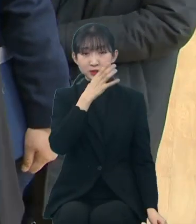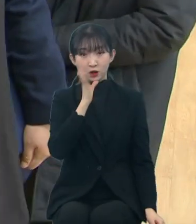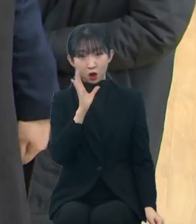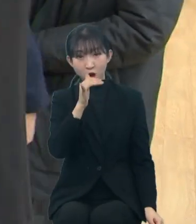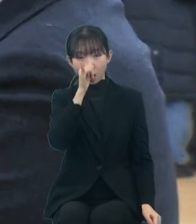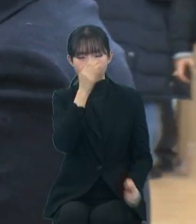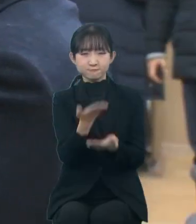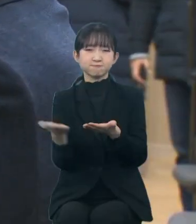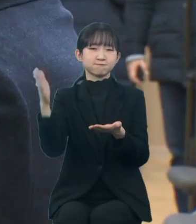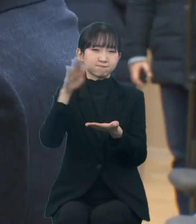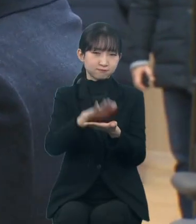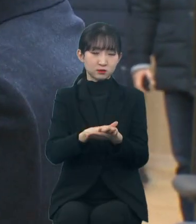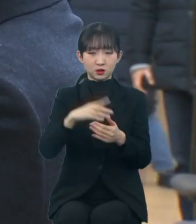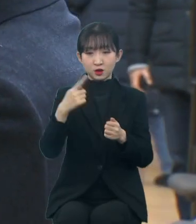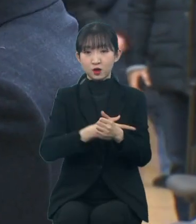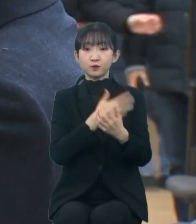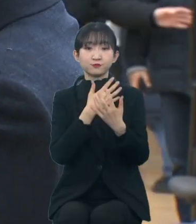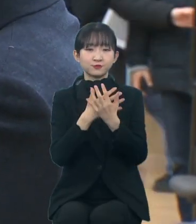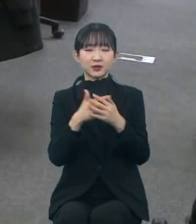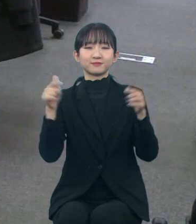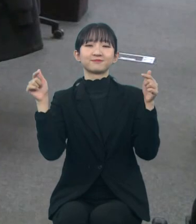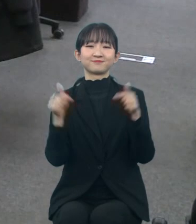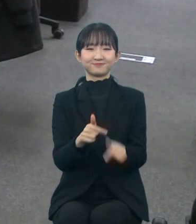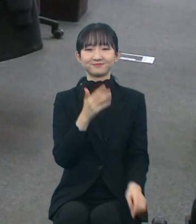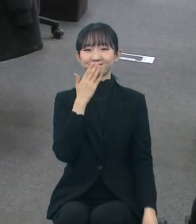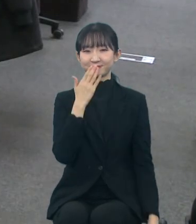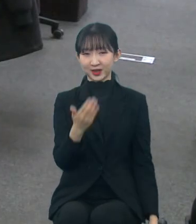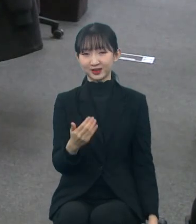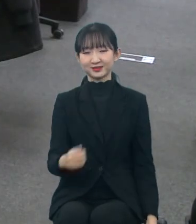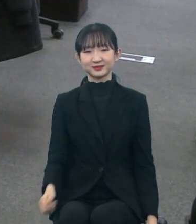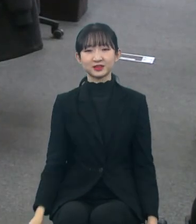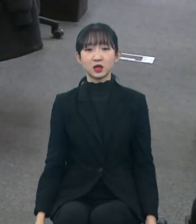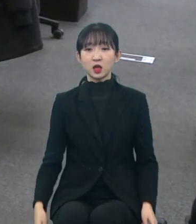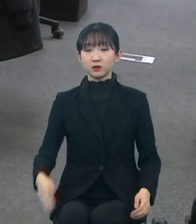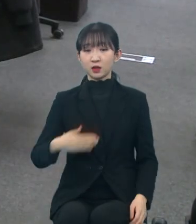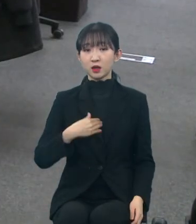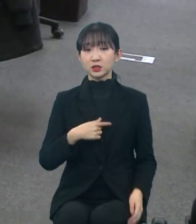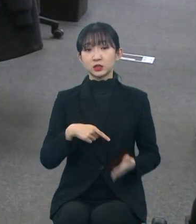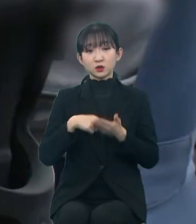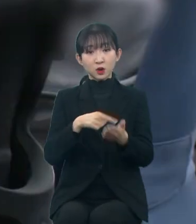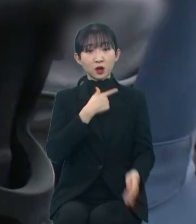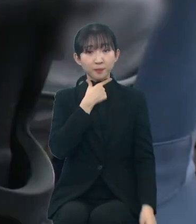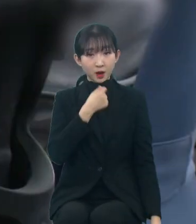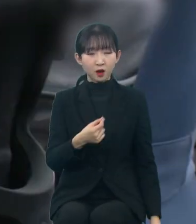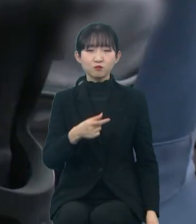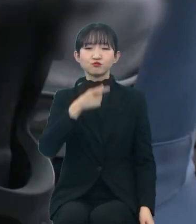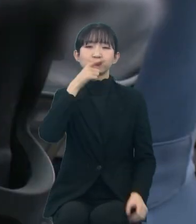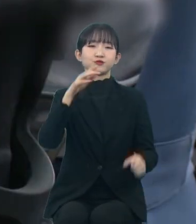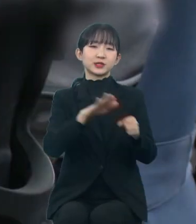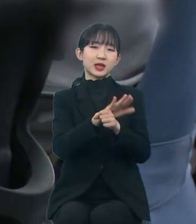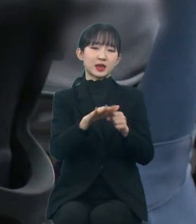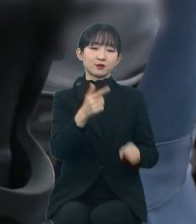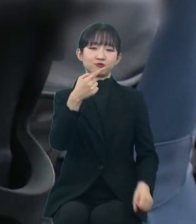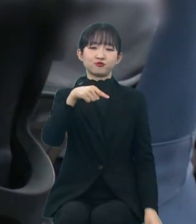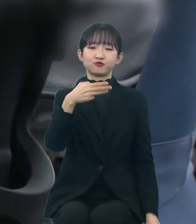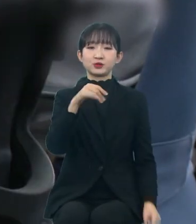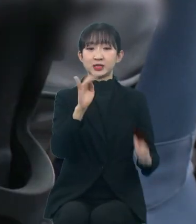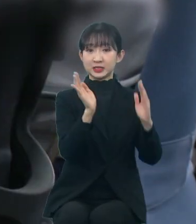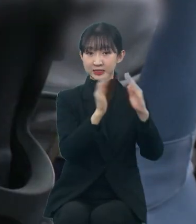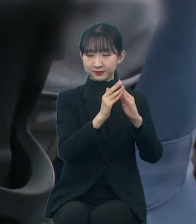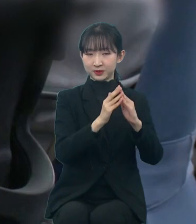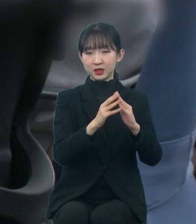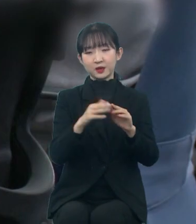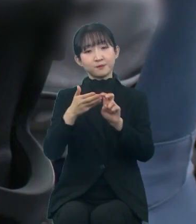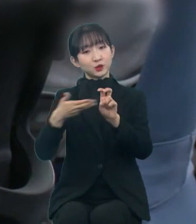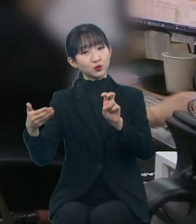시민들의 불안감을 해소시킨다는 계획입니다. 서비스를 희망하는 시민은 물사랑 누리집이나 미추홀